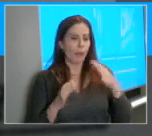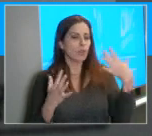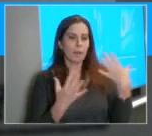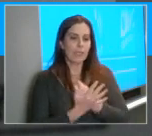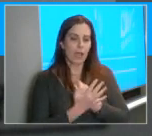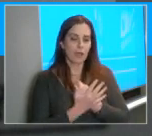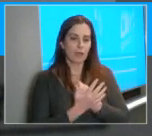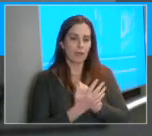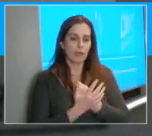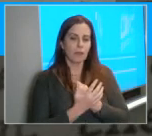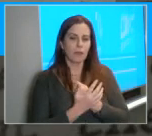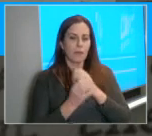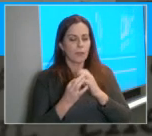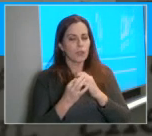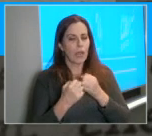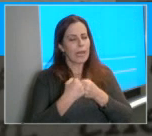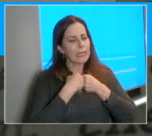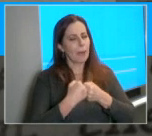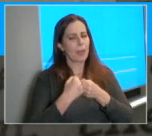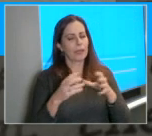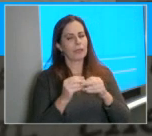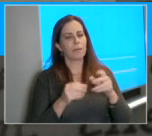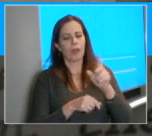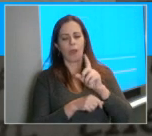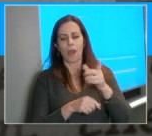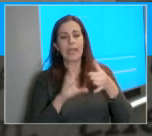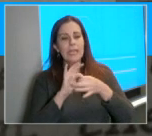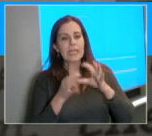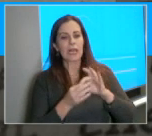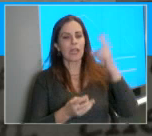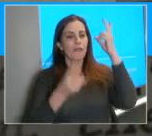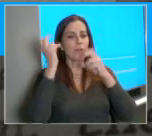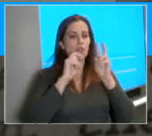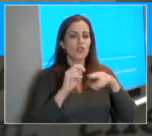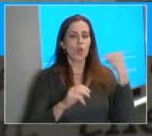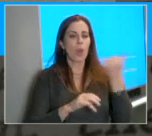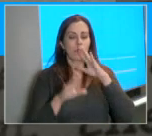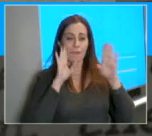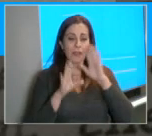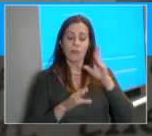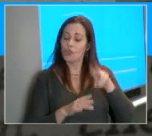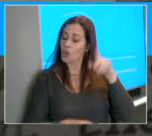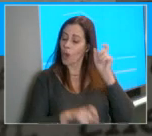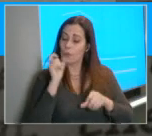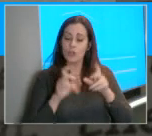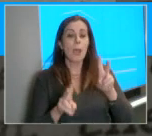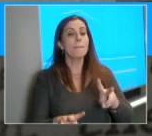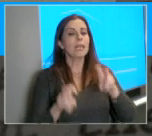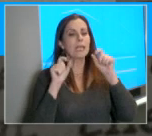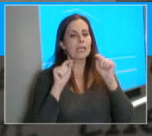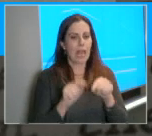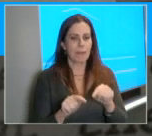מצליחות להתעמת עם עידן האינטרנט ועידן המידע הזורם, ויש גורמים שמנצלים